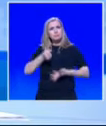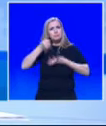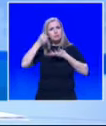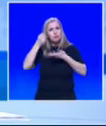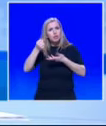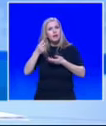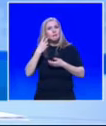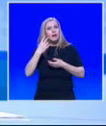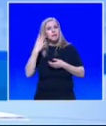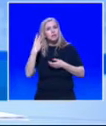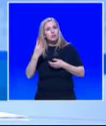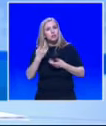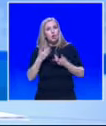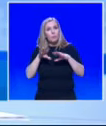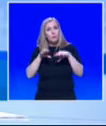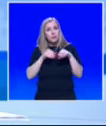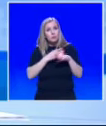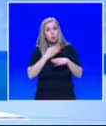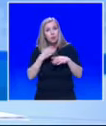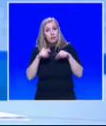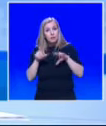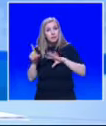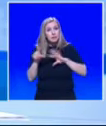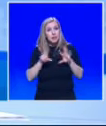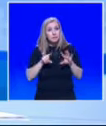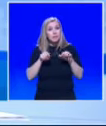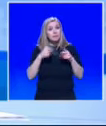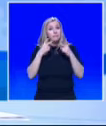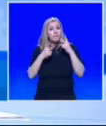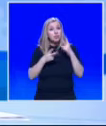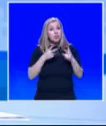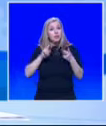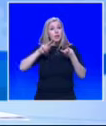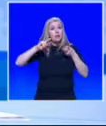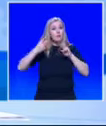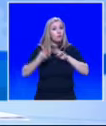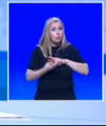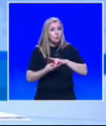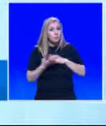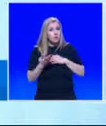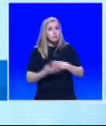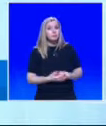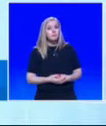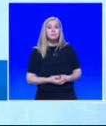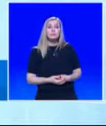2024 ще го приемате ли до края на седмицата и в него виждате ли реформи, господин Лорер?